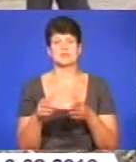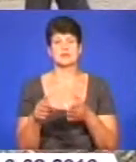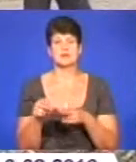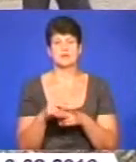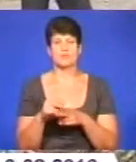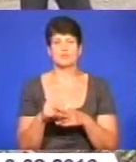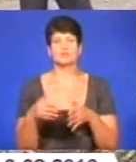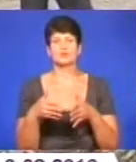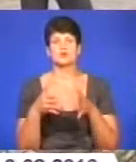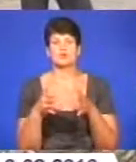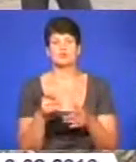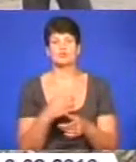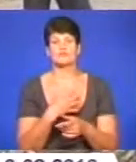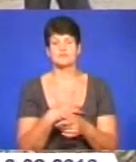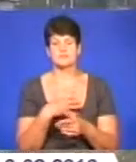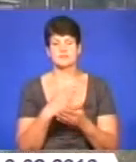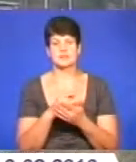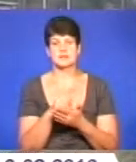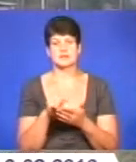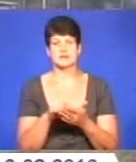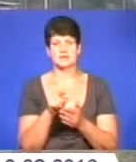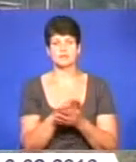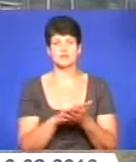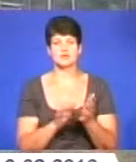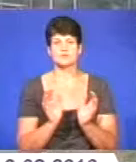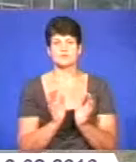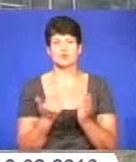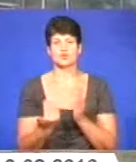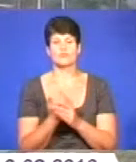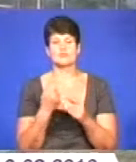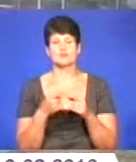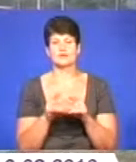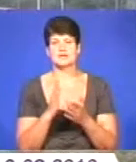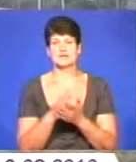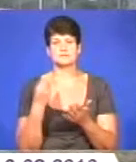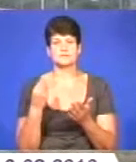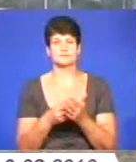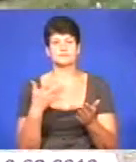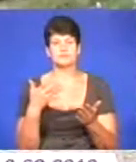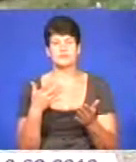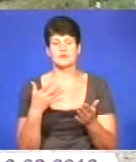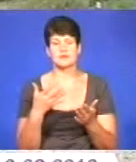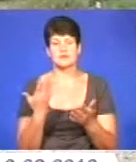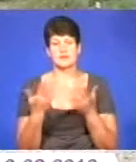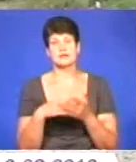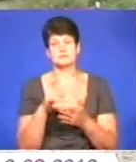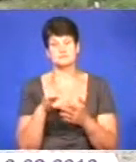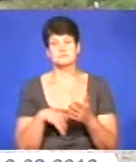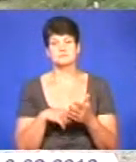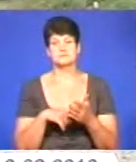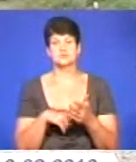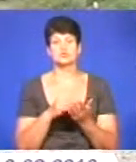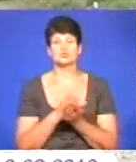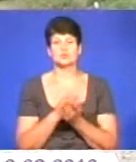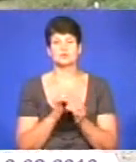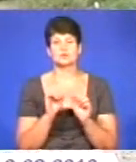тому актуальним є питання їх подальшого збереження. Новітні технології є дороговартісними, але більш надійними. Прослужити